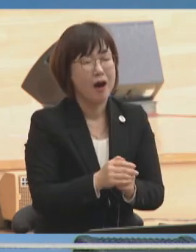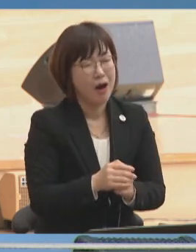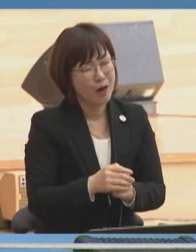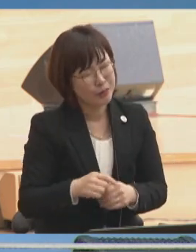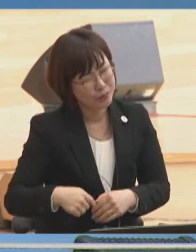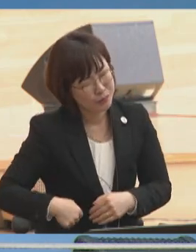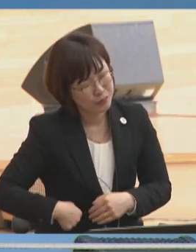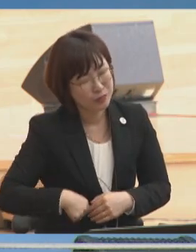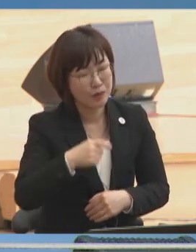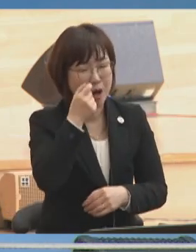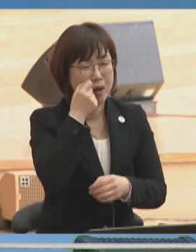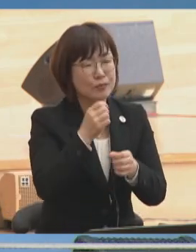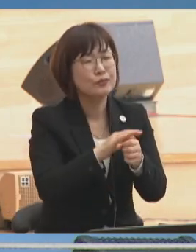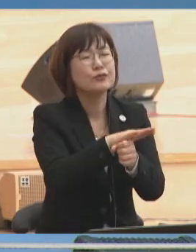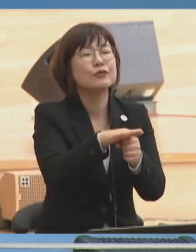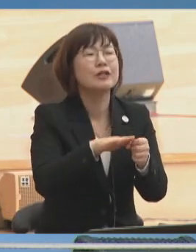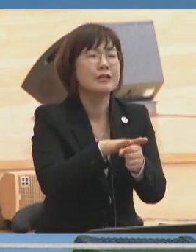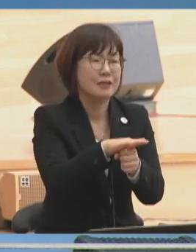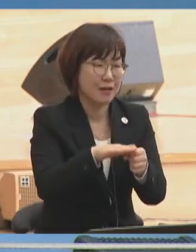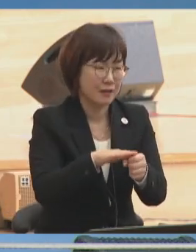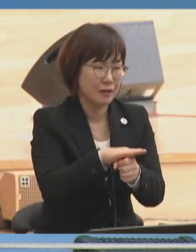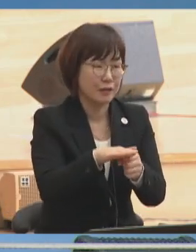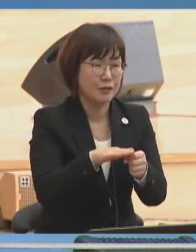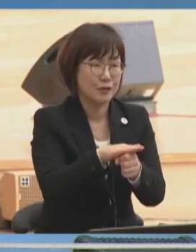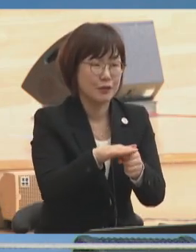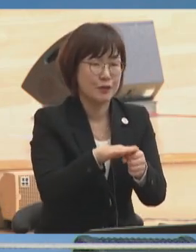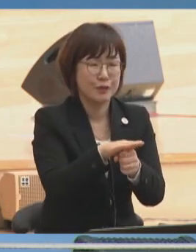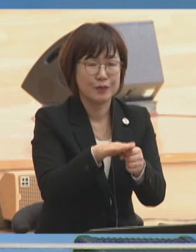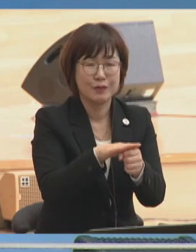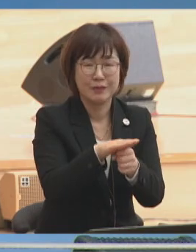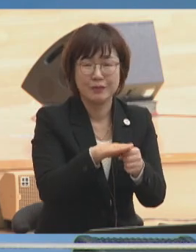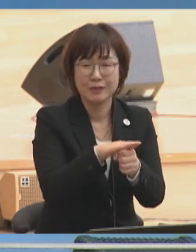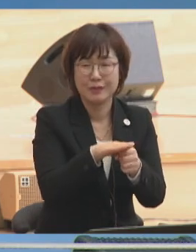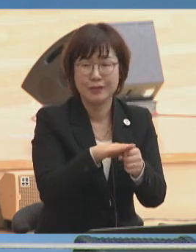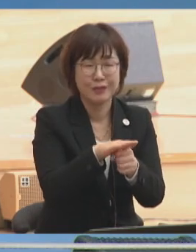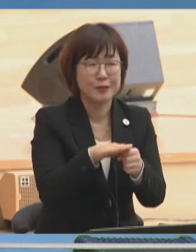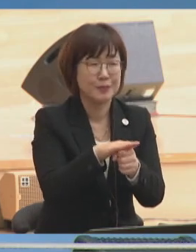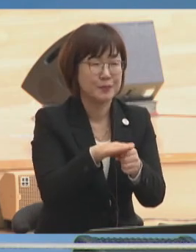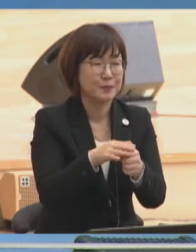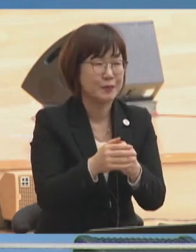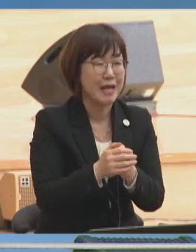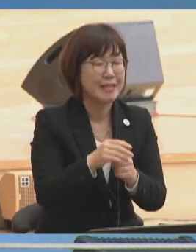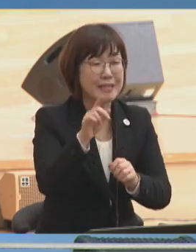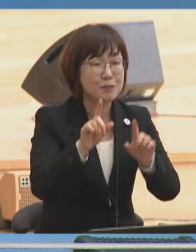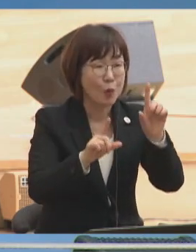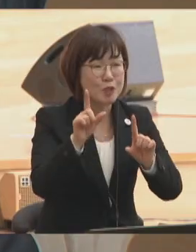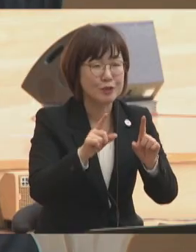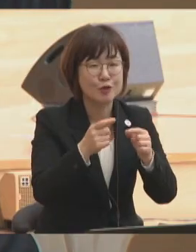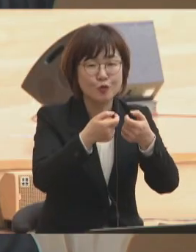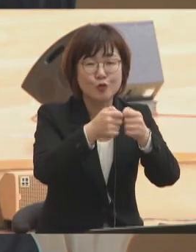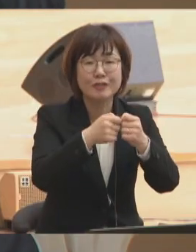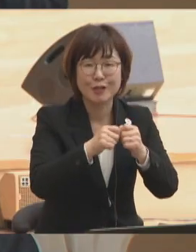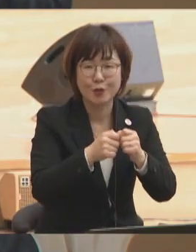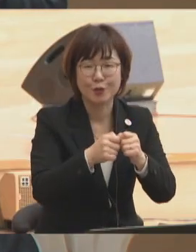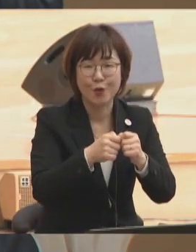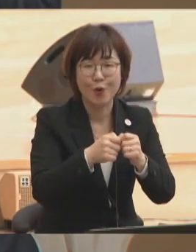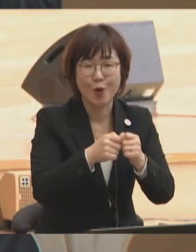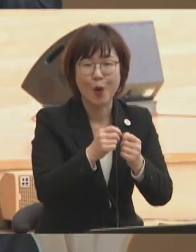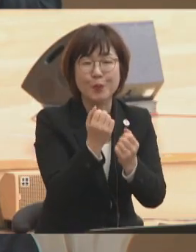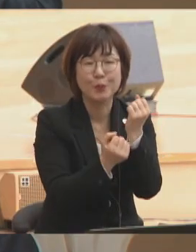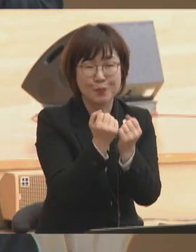여기면서 보셨겠죠. 그때 예수님의 마음을 아주 구체적으로 기록하고 있는 성경이 있어. 평행